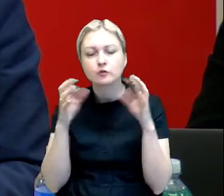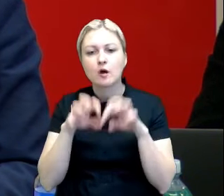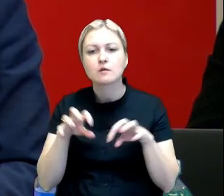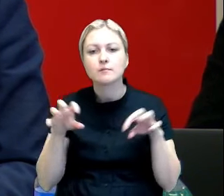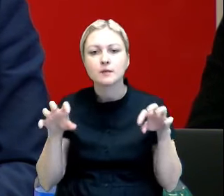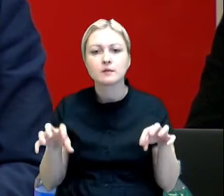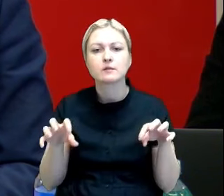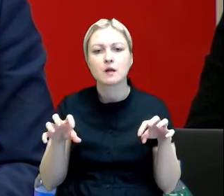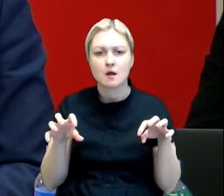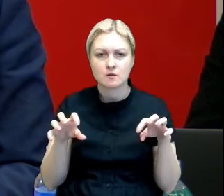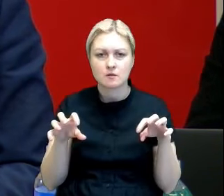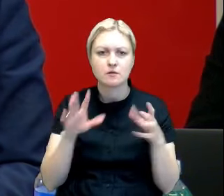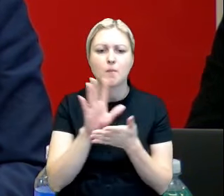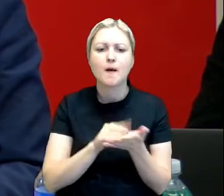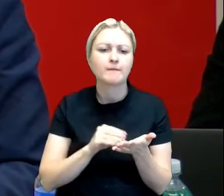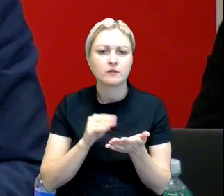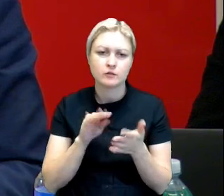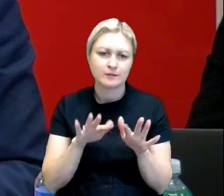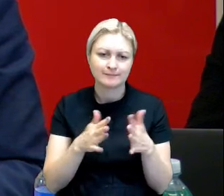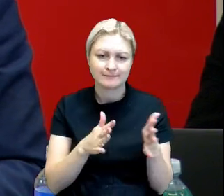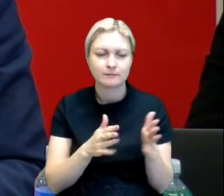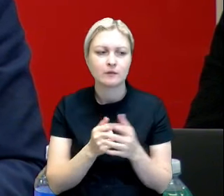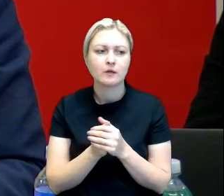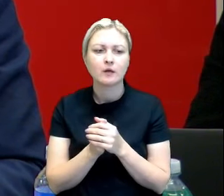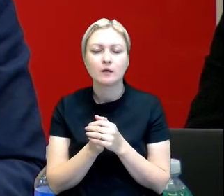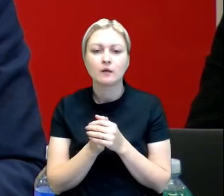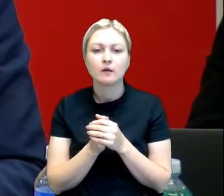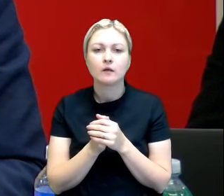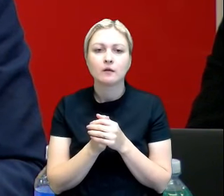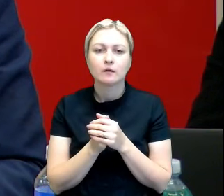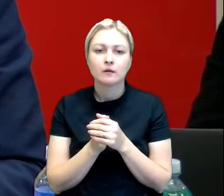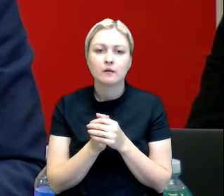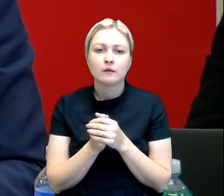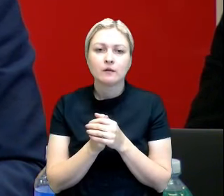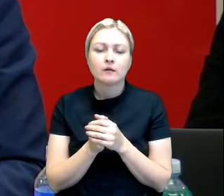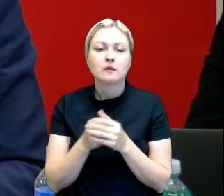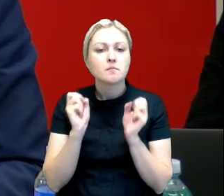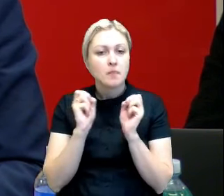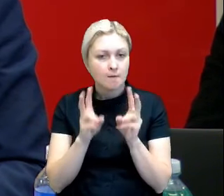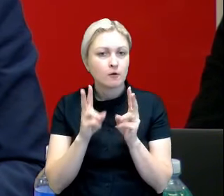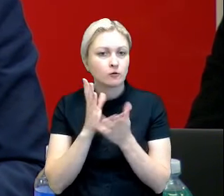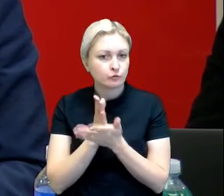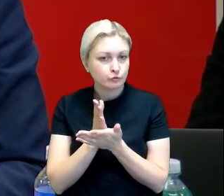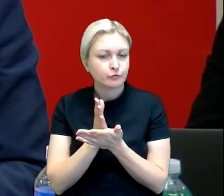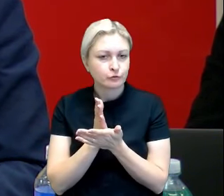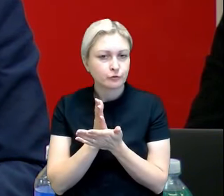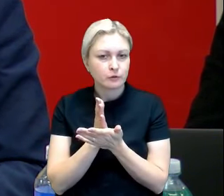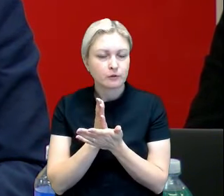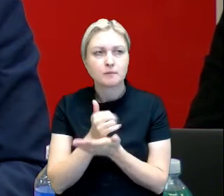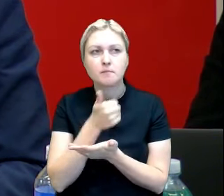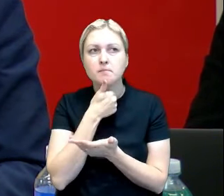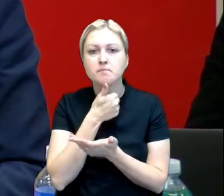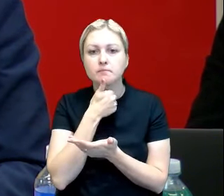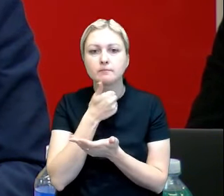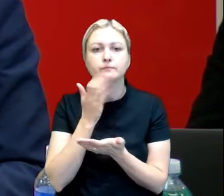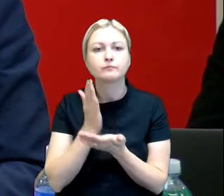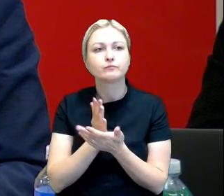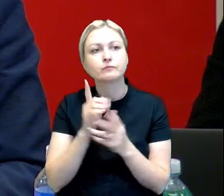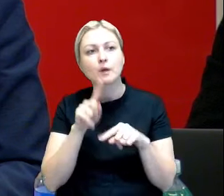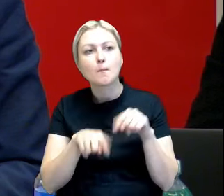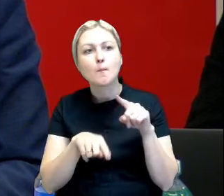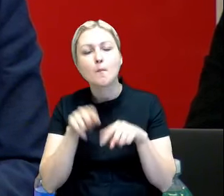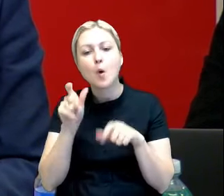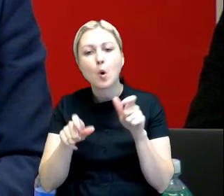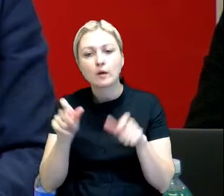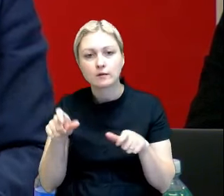pavyzdžiai kada yra invazija įsikišimas ir jis yra pavojingas kada na sakykime žinote politikai gali